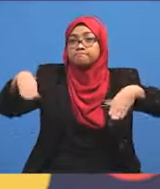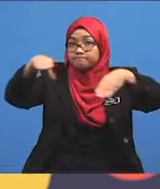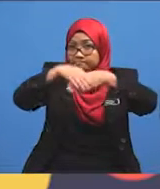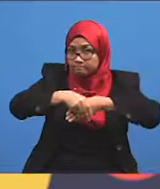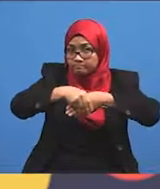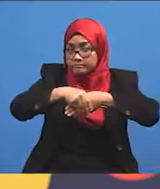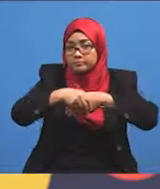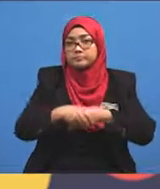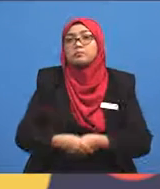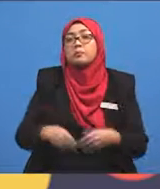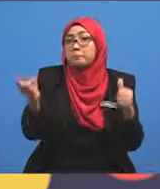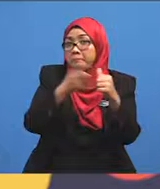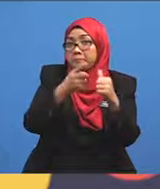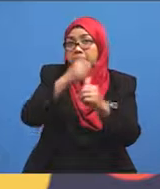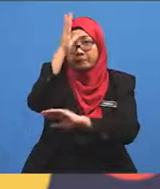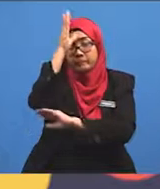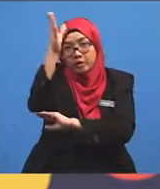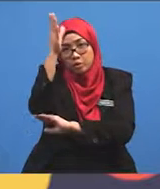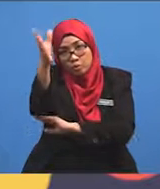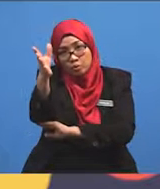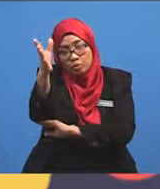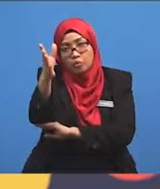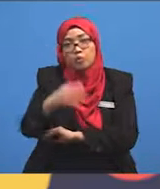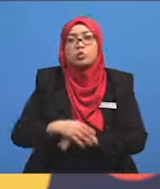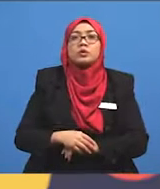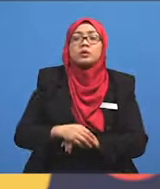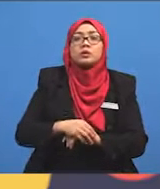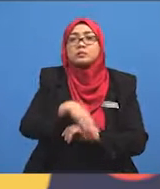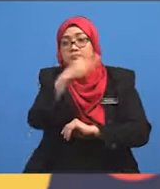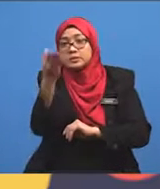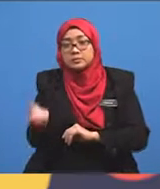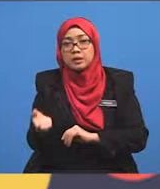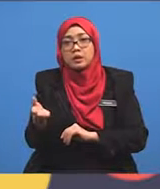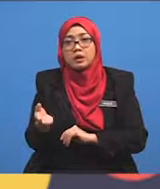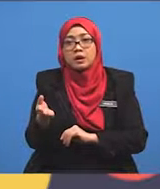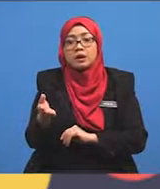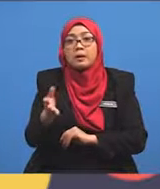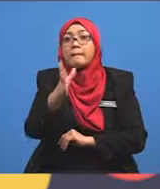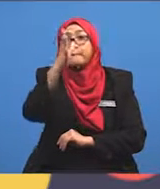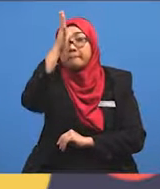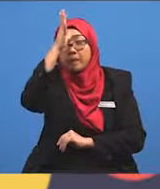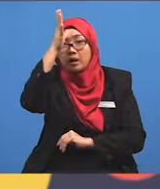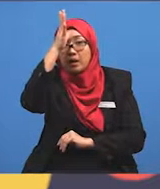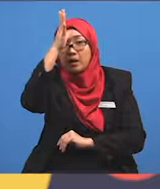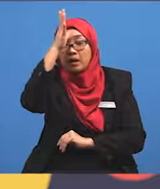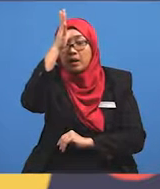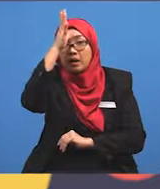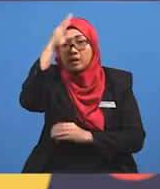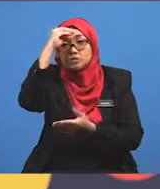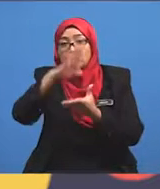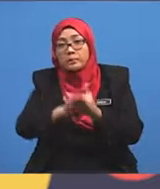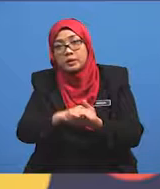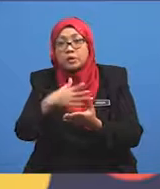yang pertama ialah datuk, moyang mertua dan seterusnya ke atas. Yang seterusnya